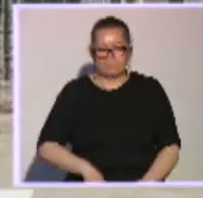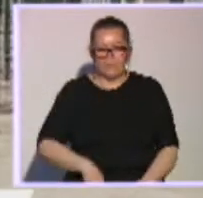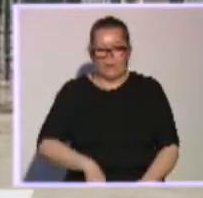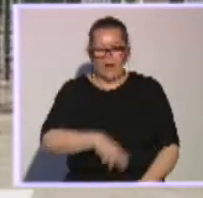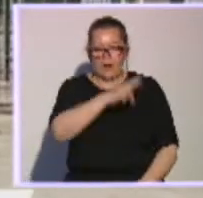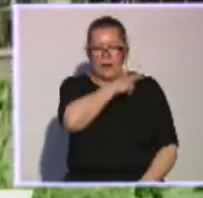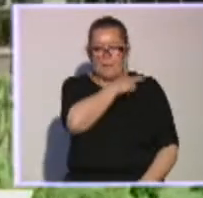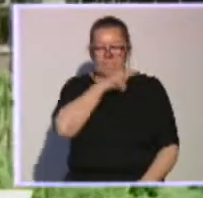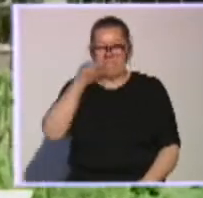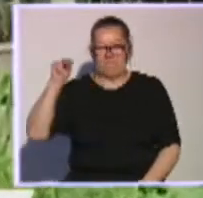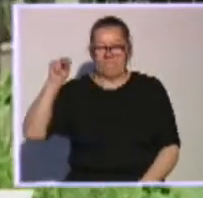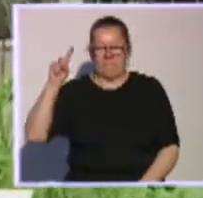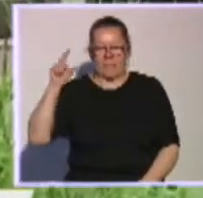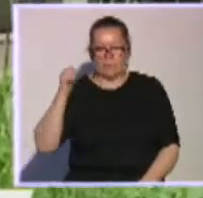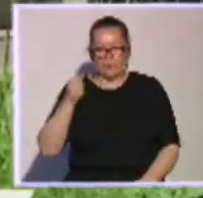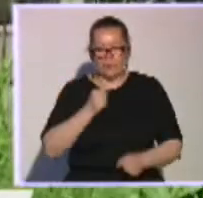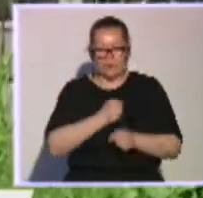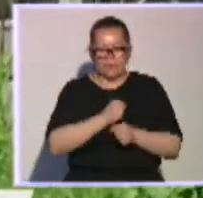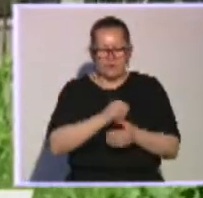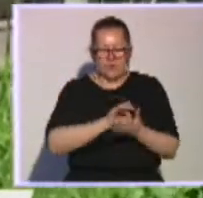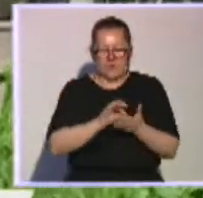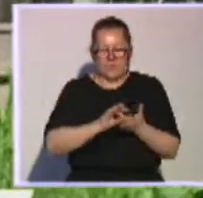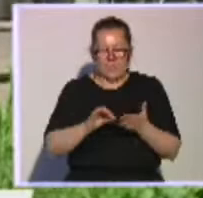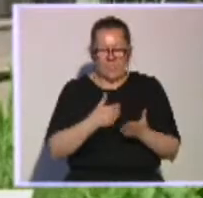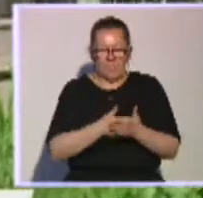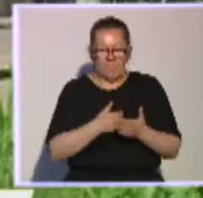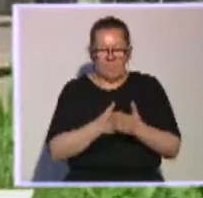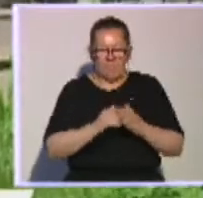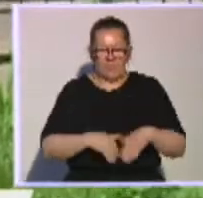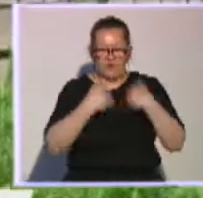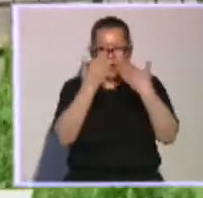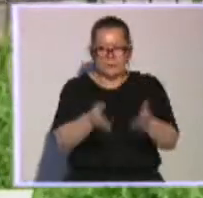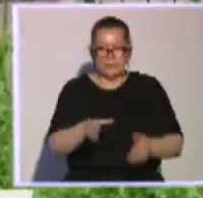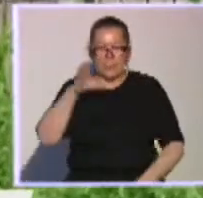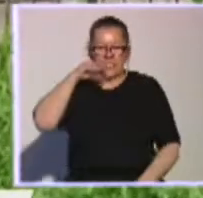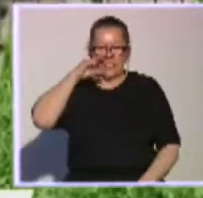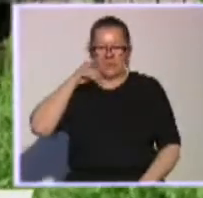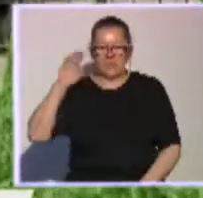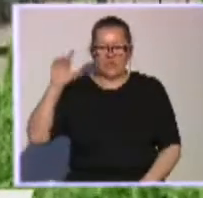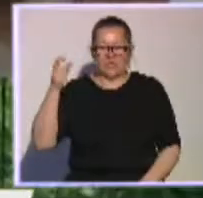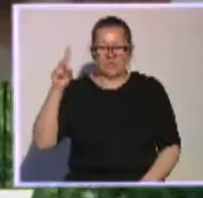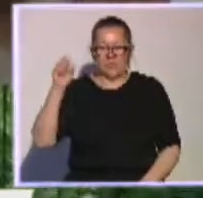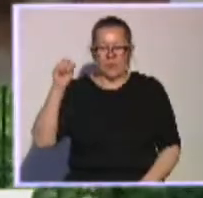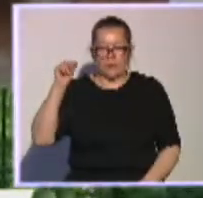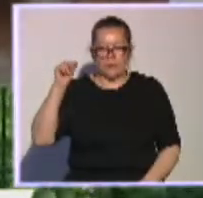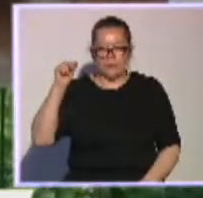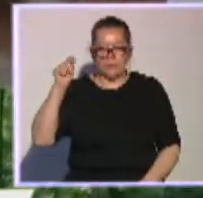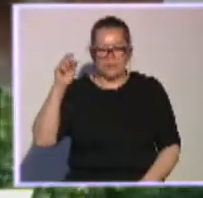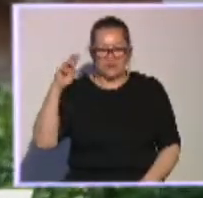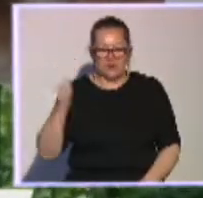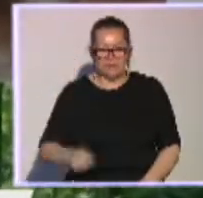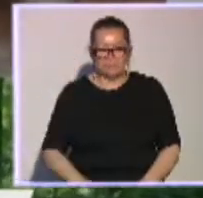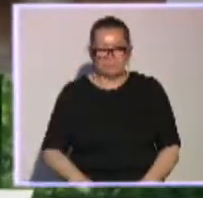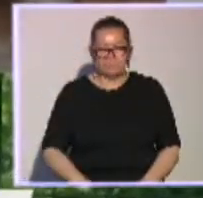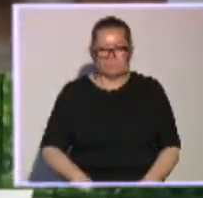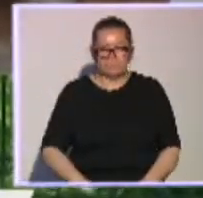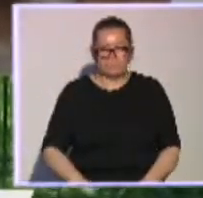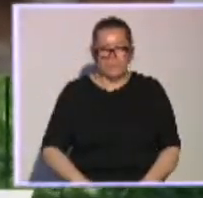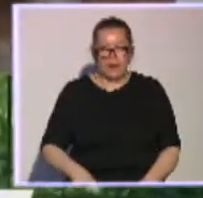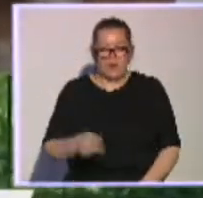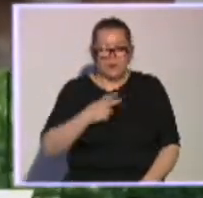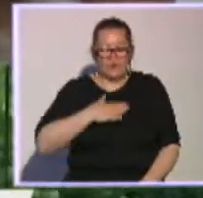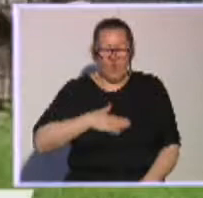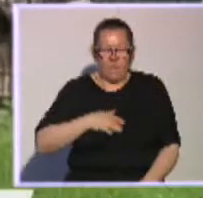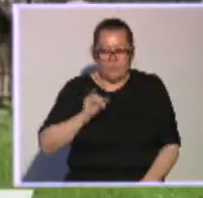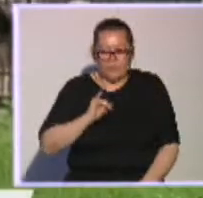Reprezentanții padocului susțin că s-au făcut și demersuri pentru a da câinii spre adopție, dar nici localnicii și nici asociațiile de animale nu ar fi arătat